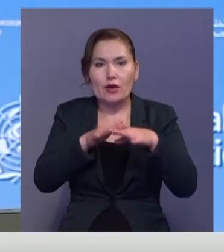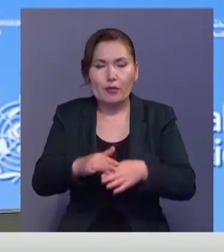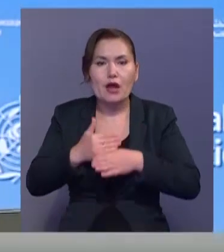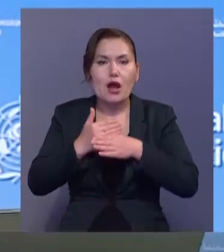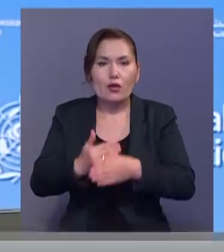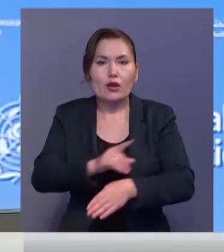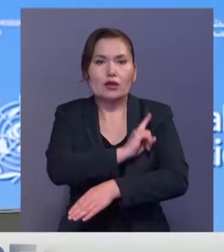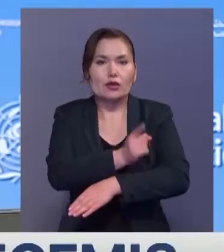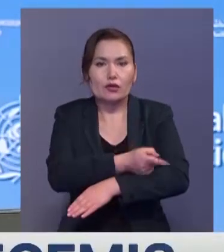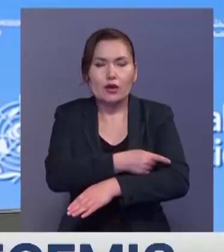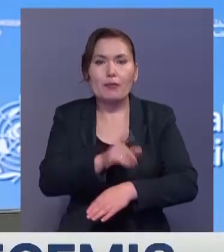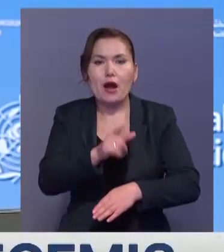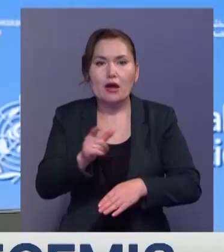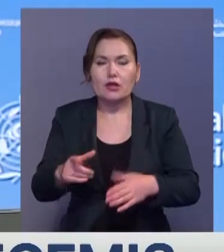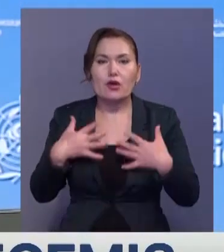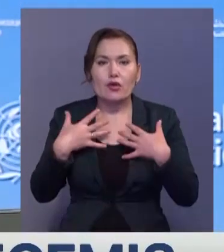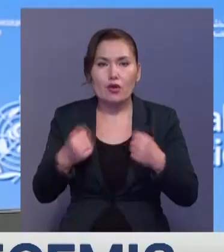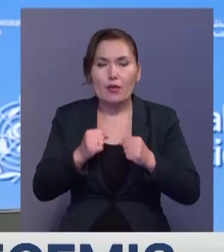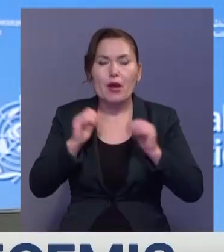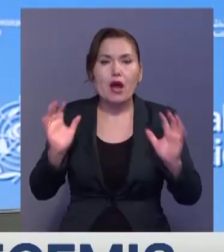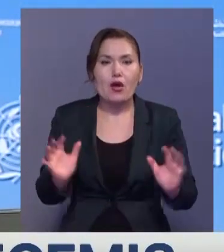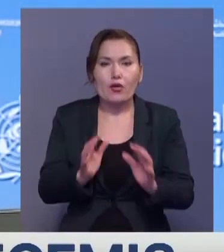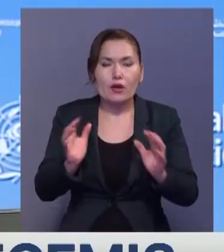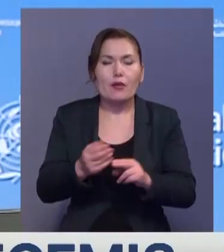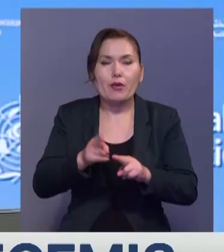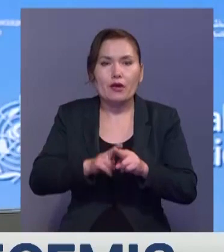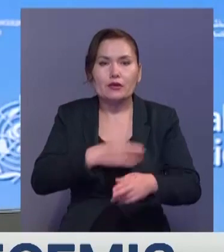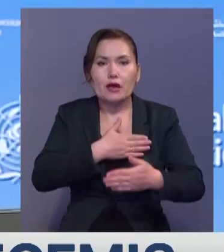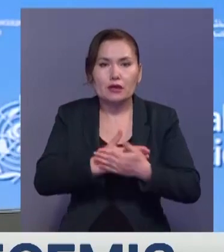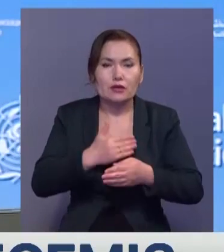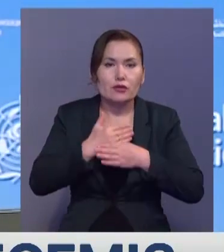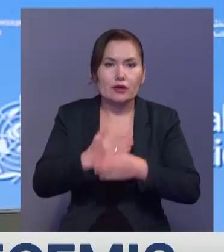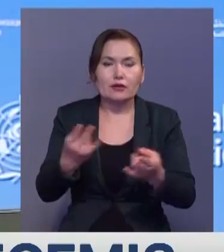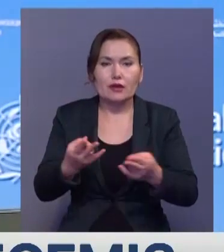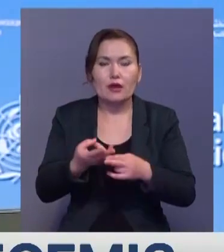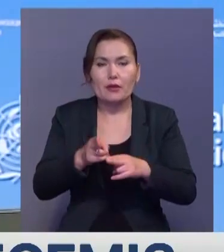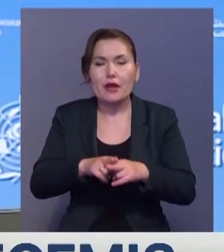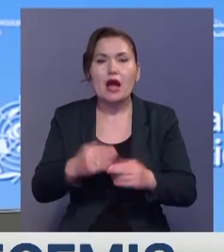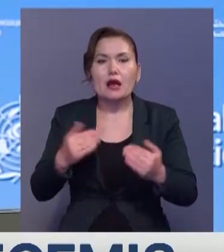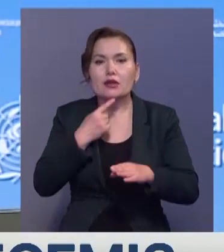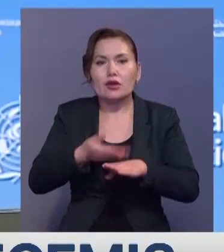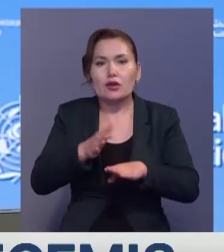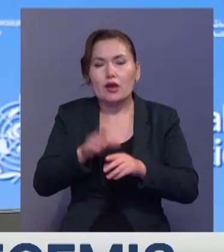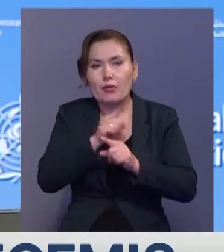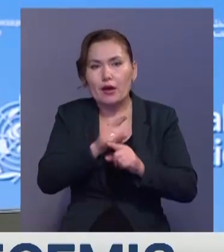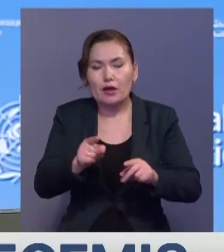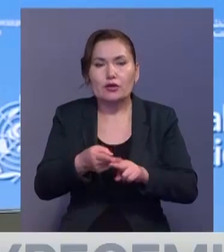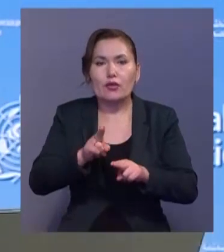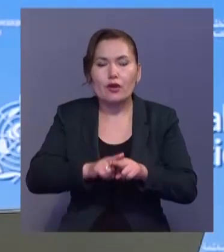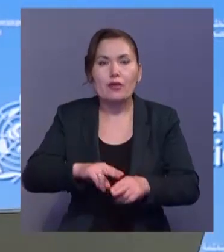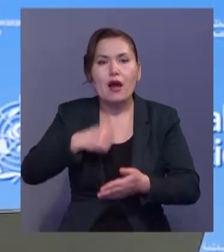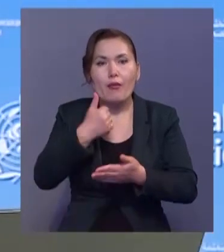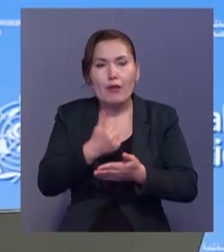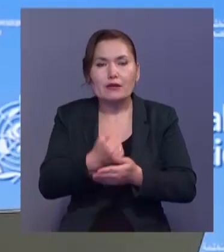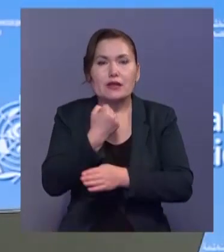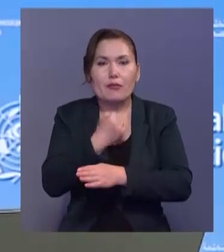іс-әрекетті күшейтіп, адамдардың өмірін сақтап қалу үшін барлық шараларды қабылдауға шақырамын. Қазіргі қиын-қыстау кезеңді өтудің ең тиімді